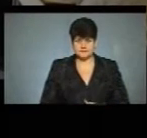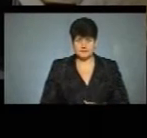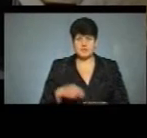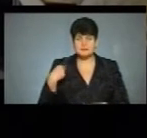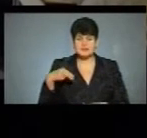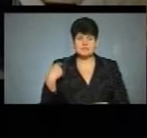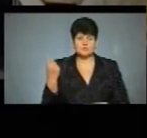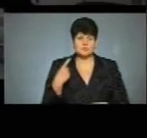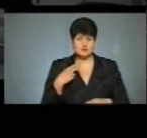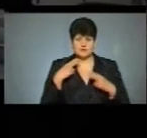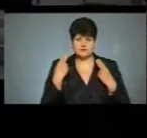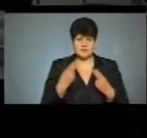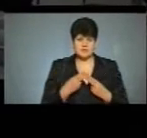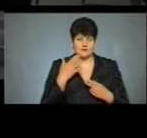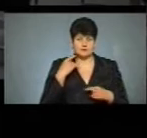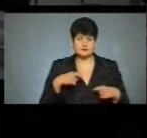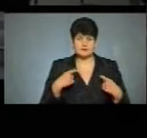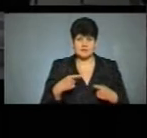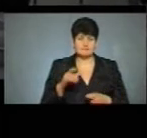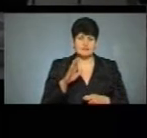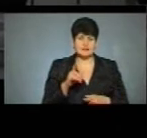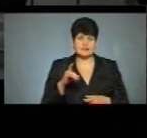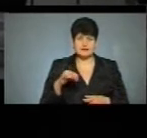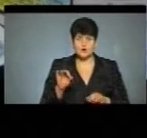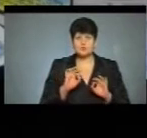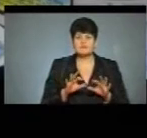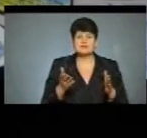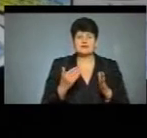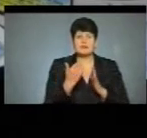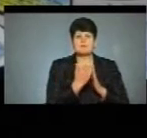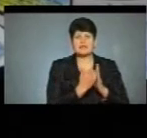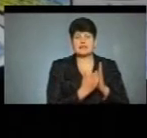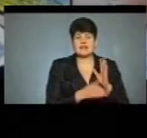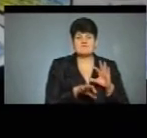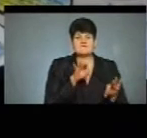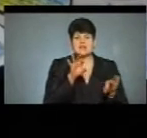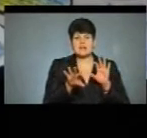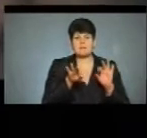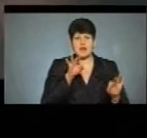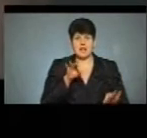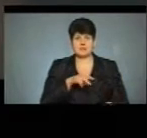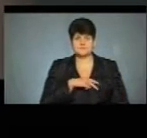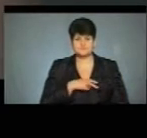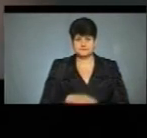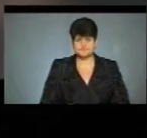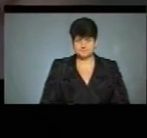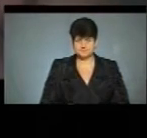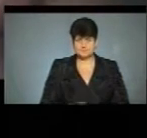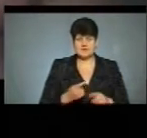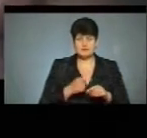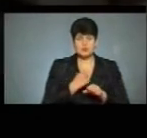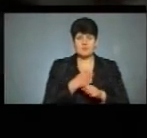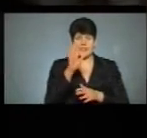обласної федерації легкої атлетики Валерій Єднак розповів, за якими критеріями відбирали лауреатів. У нас розроблена